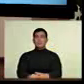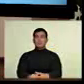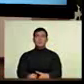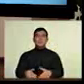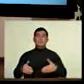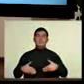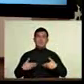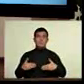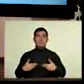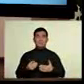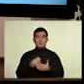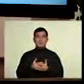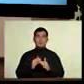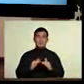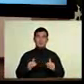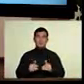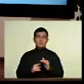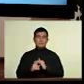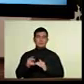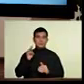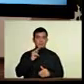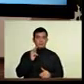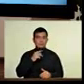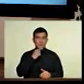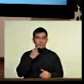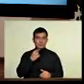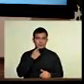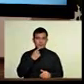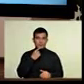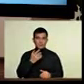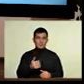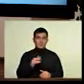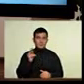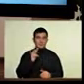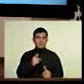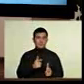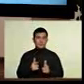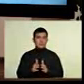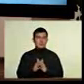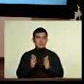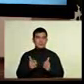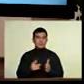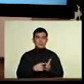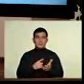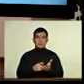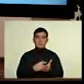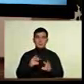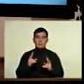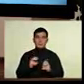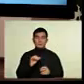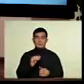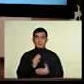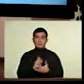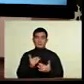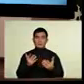Здравствуйте, дорогие ребята! Начинаем урок русского языка. Приготовили учебники, тетради. И тема нашего